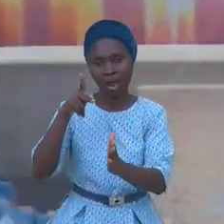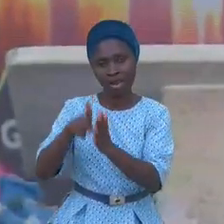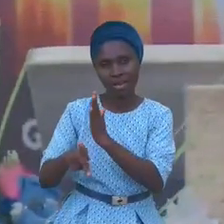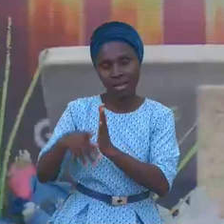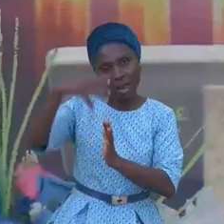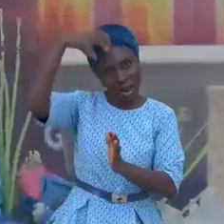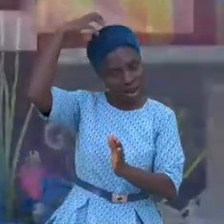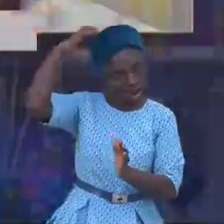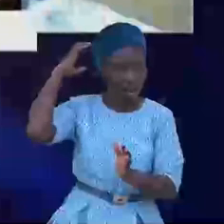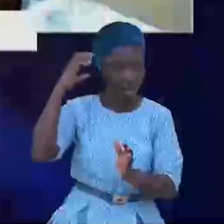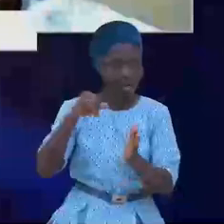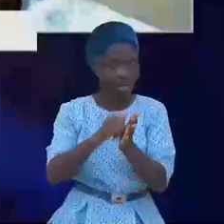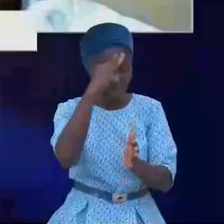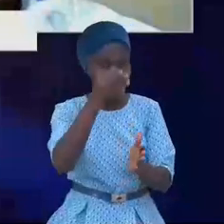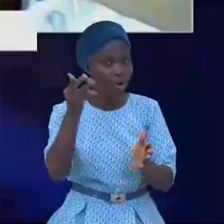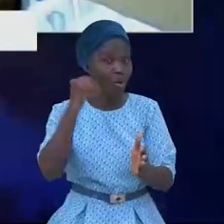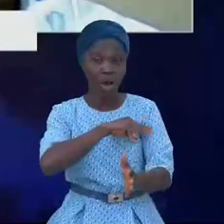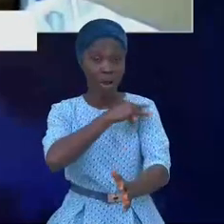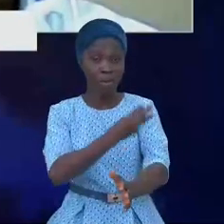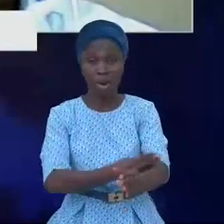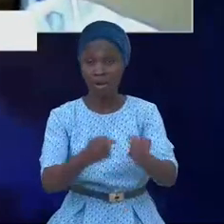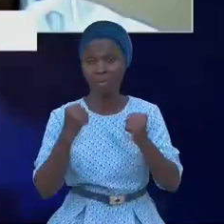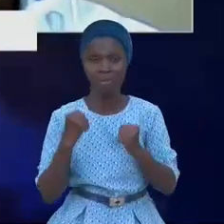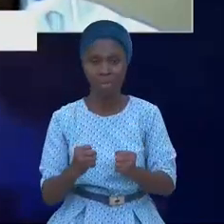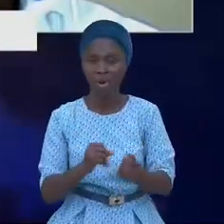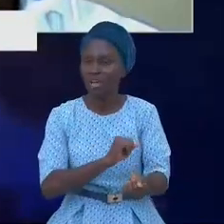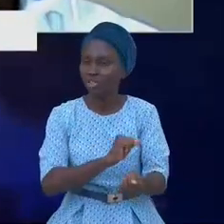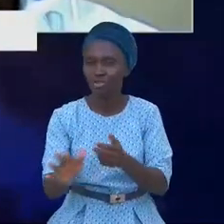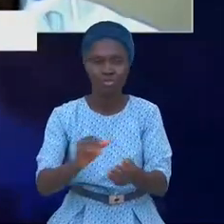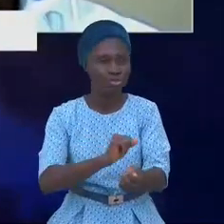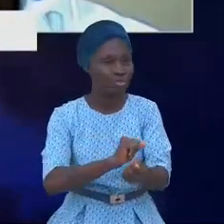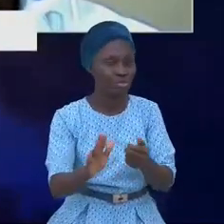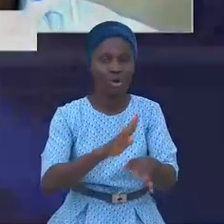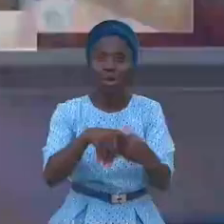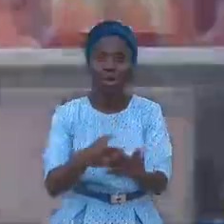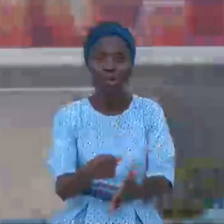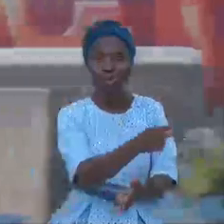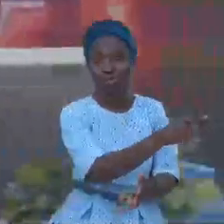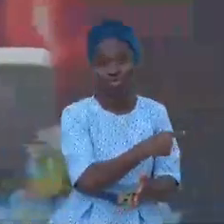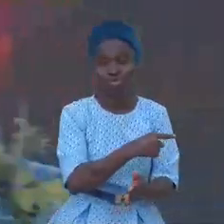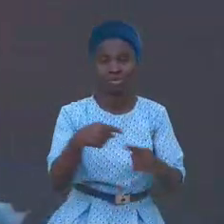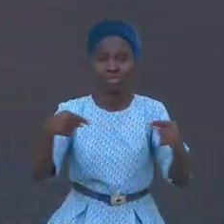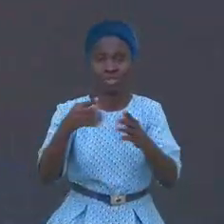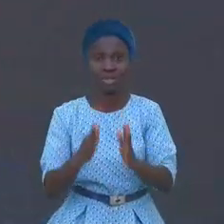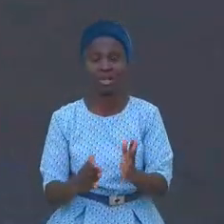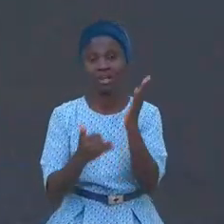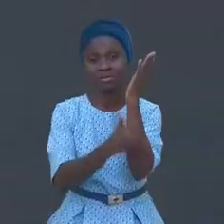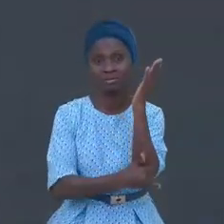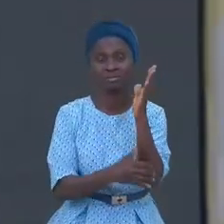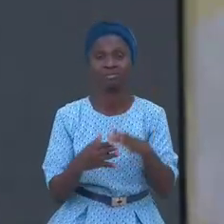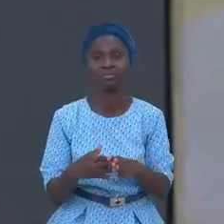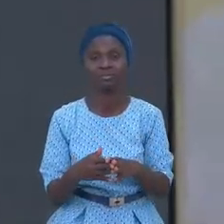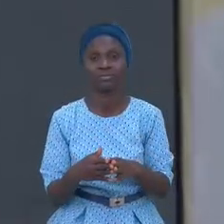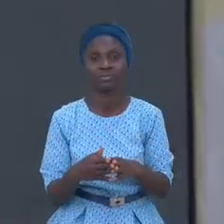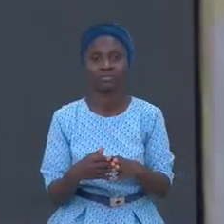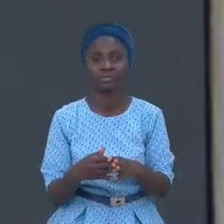Cet homme était fort. Il a détruit tous ces Philistins avec une mâchoire d'âne.